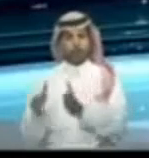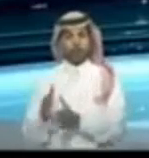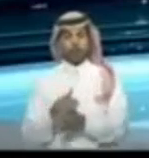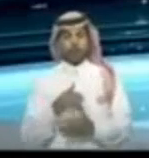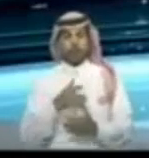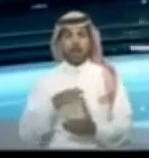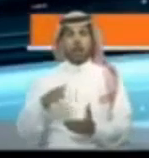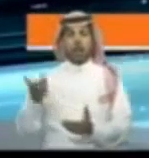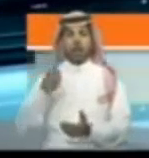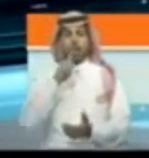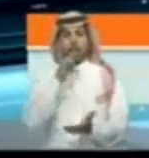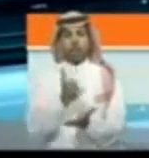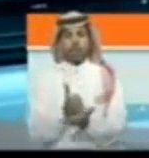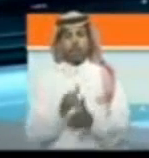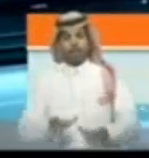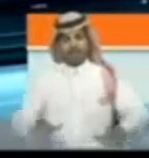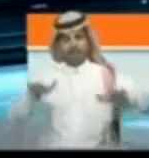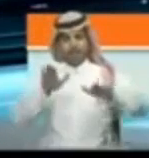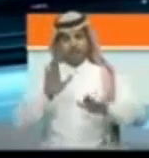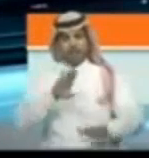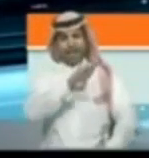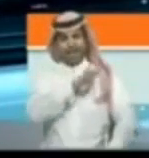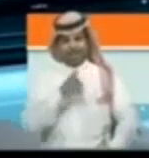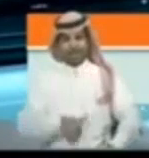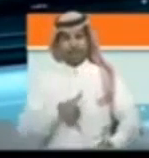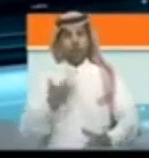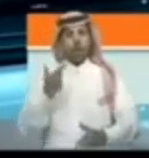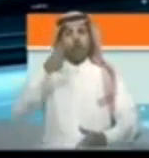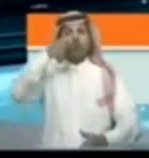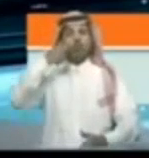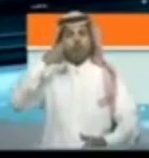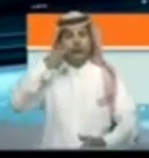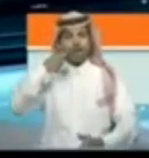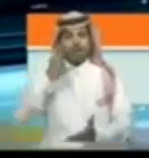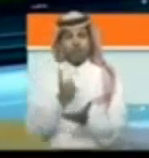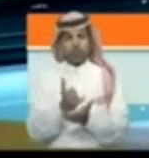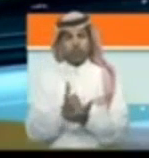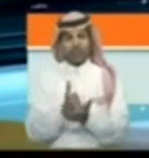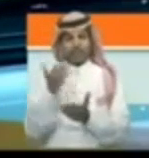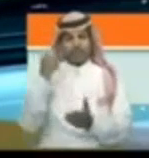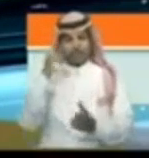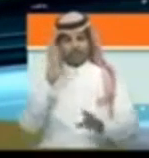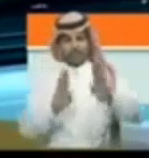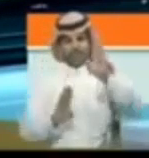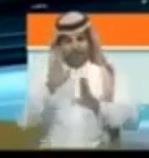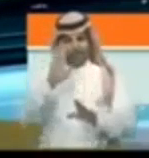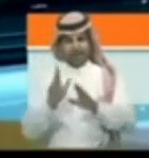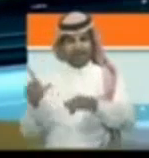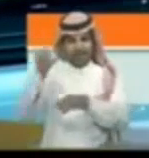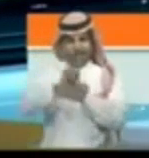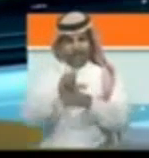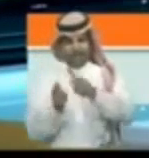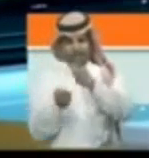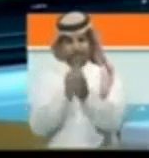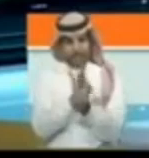قال المتحدث باسم المجلس العسكري الانتقالي في السودان الفريق شمس الدين كياشي شنتو إن